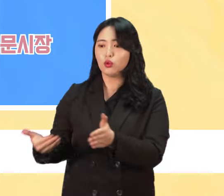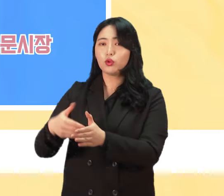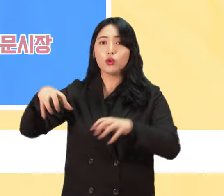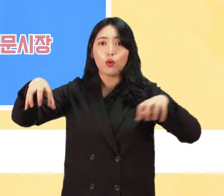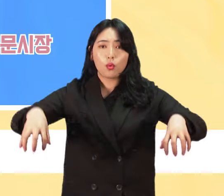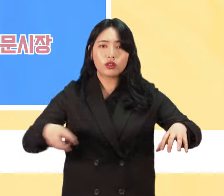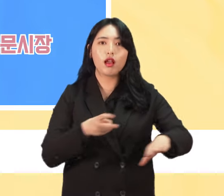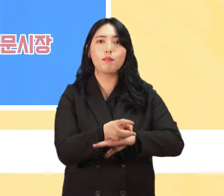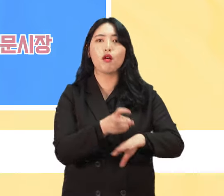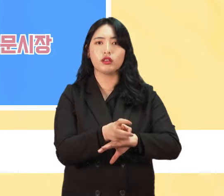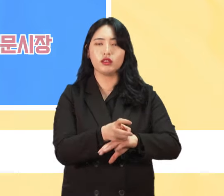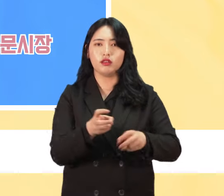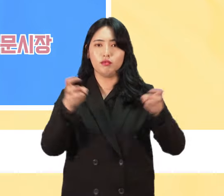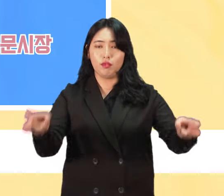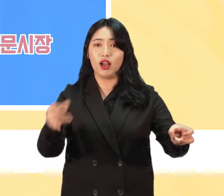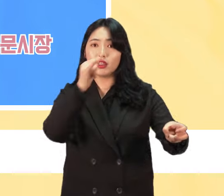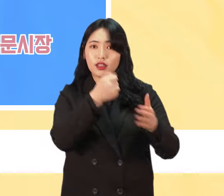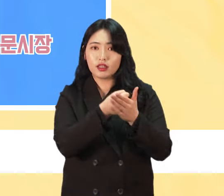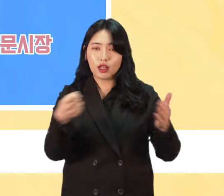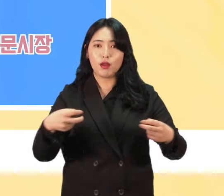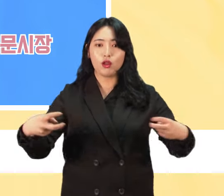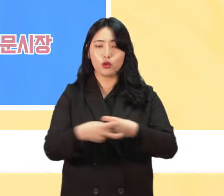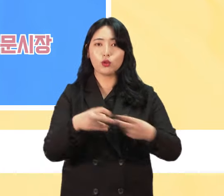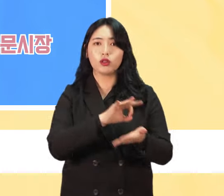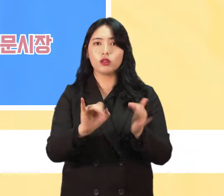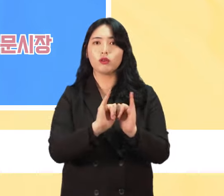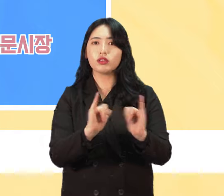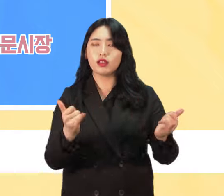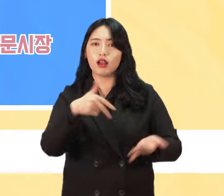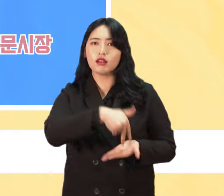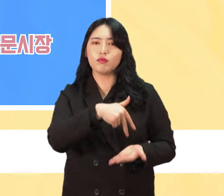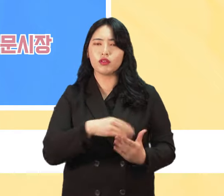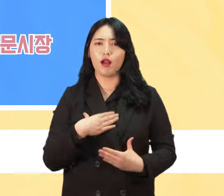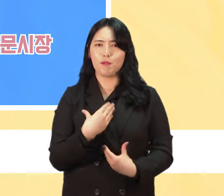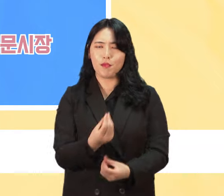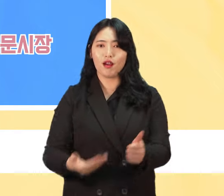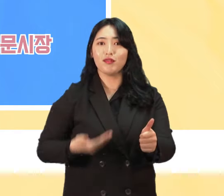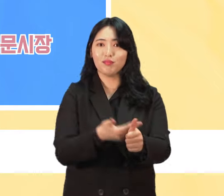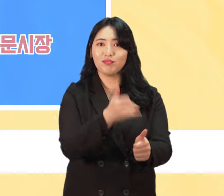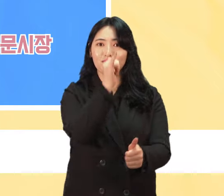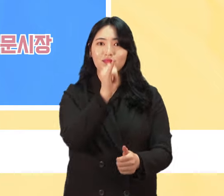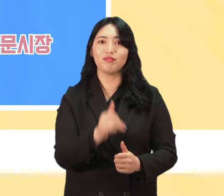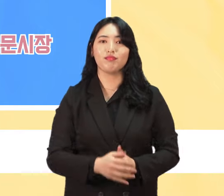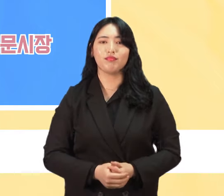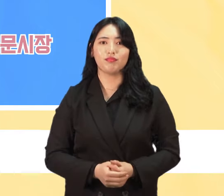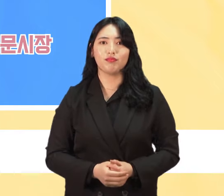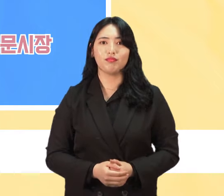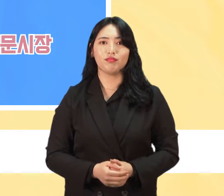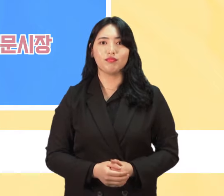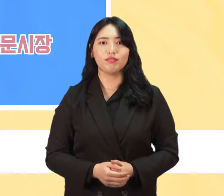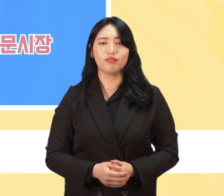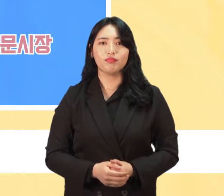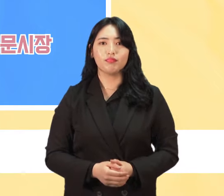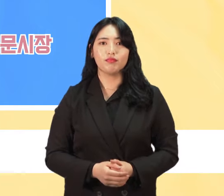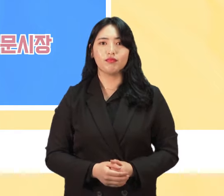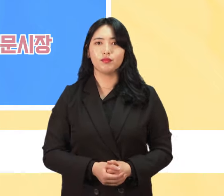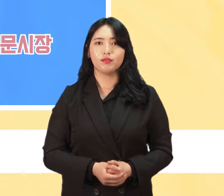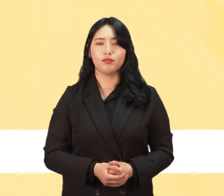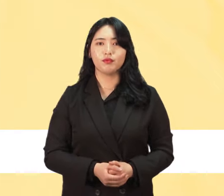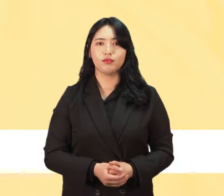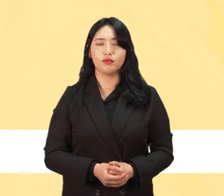지점에 버스 정류소를 연계하여 대중교통이용 참여자들의 편의 또한 동호 하고 있답니다